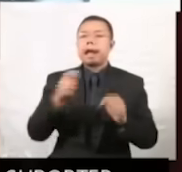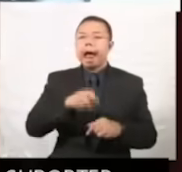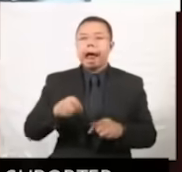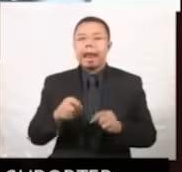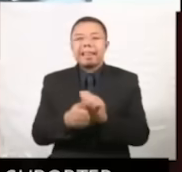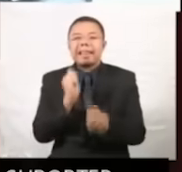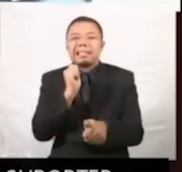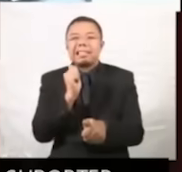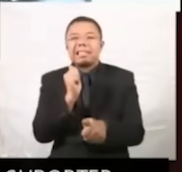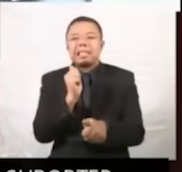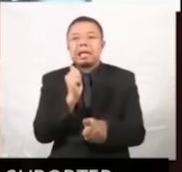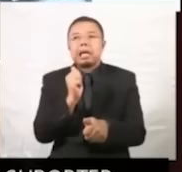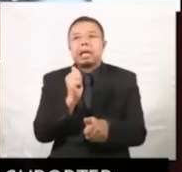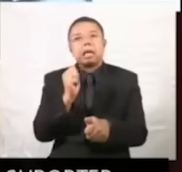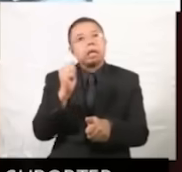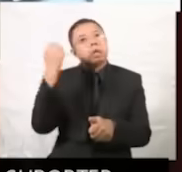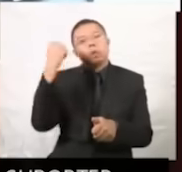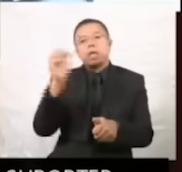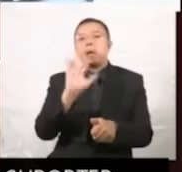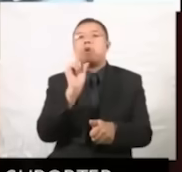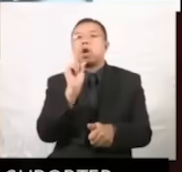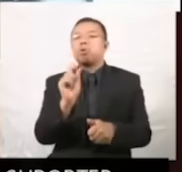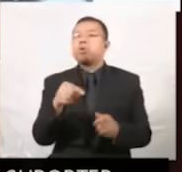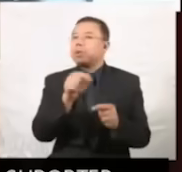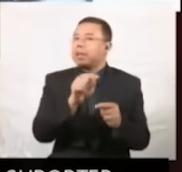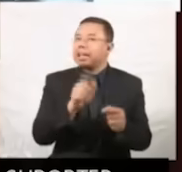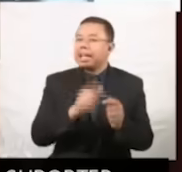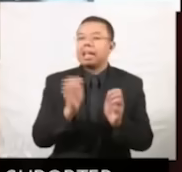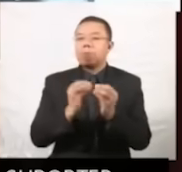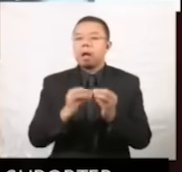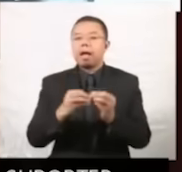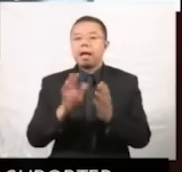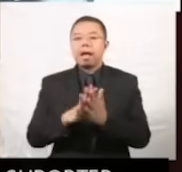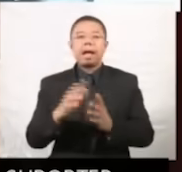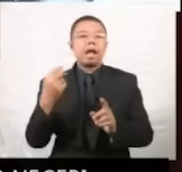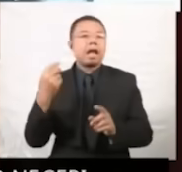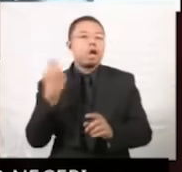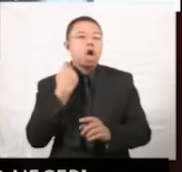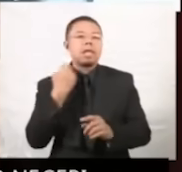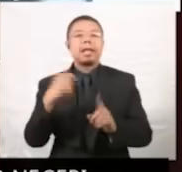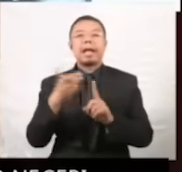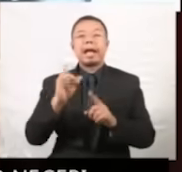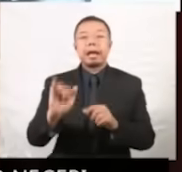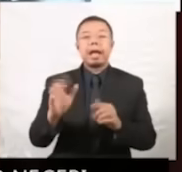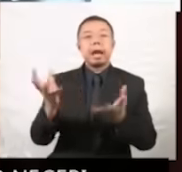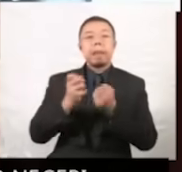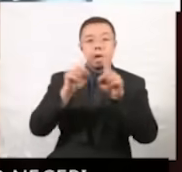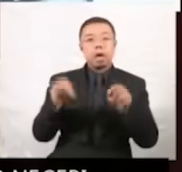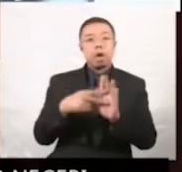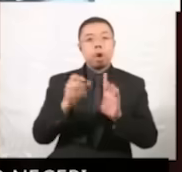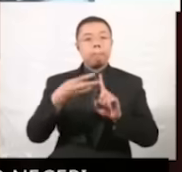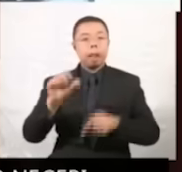diagnosanya sangat Sumir dan tidak dipertentukkan Untuk itu itu adalah ciptaan Dr KRY Mulis yang mendapatkan setiala Nobel